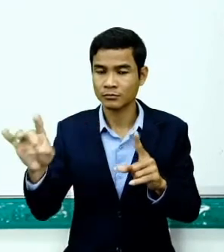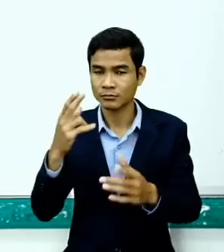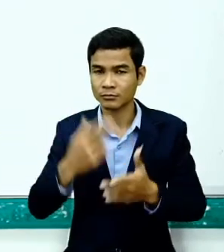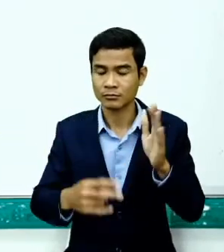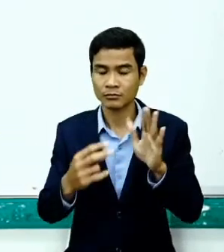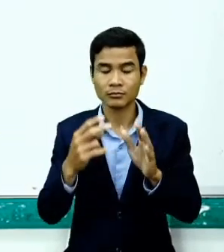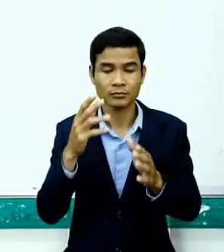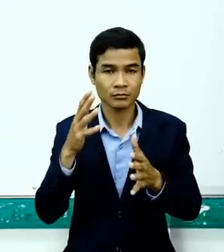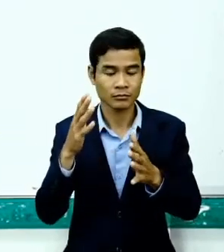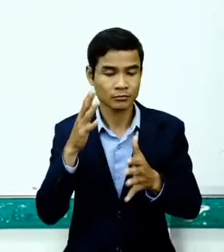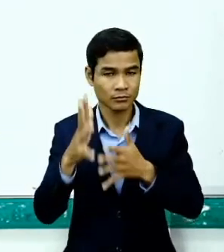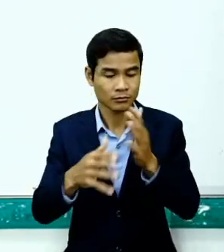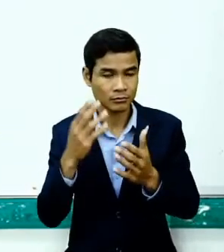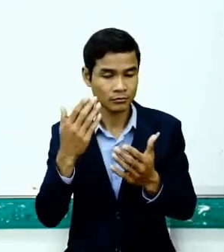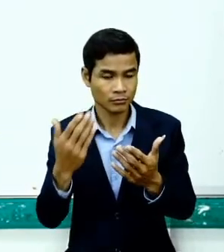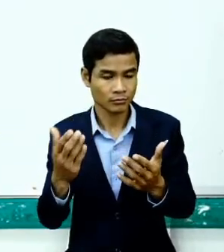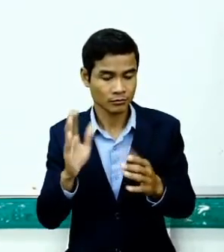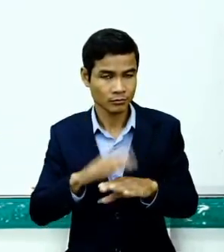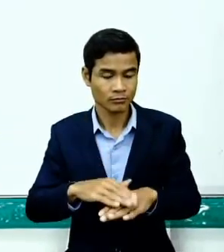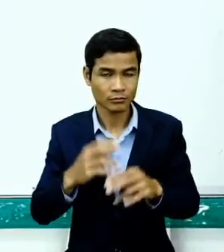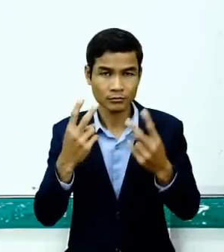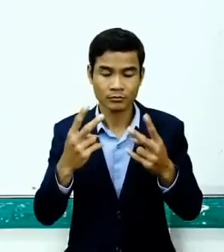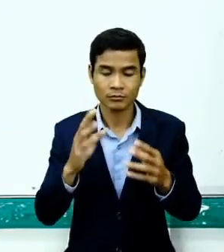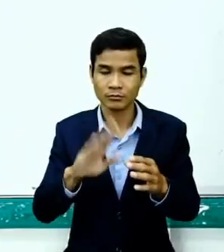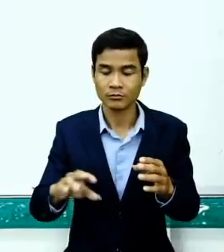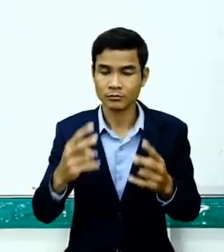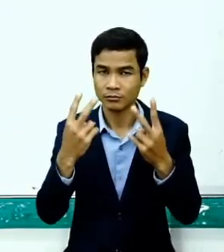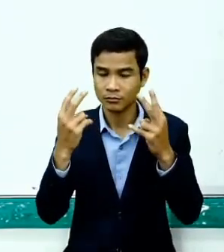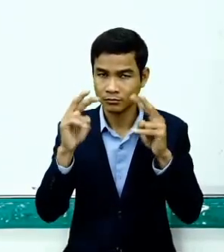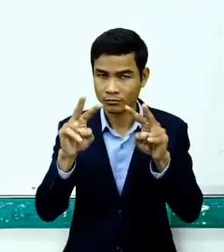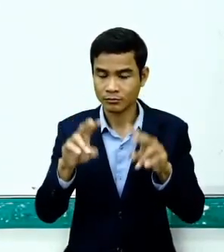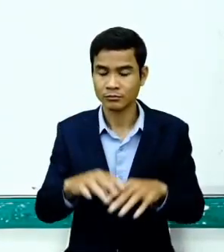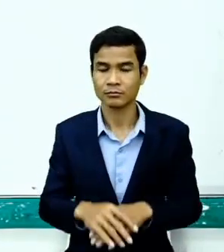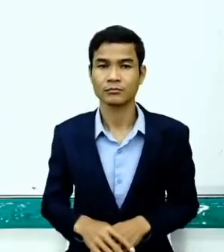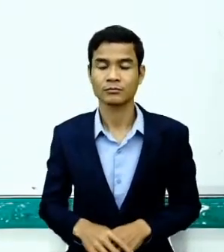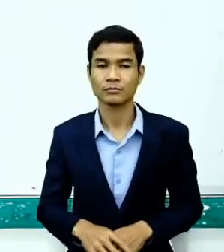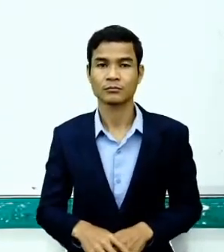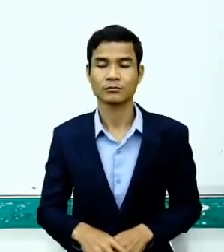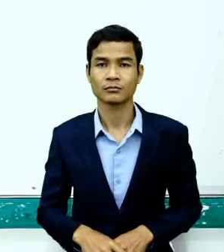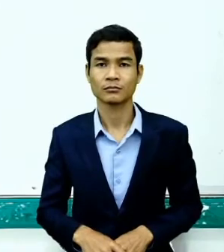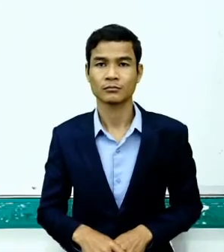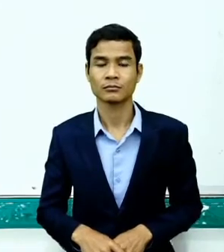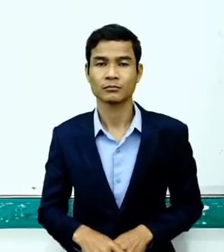អាននៅលើក្តារខៀនទាំងអស់គ្នាកូនដាក់ដៃលើតុទៅហើយកូនមើលមកក្តារខៀន